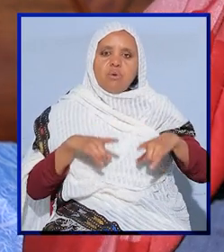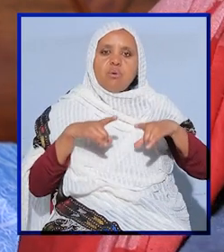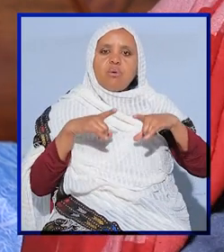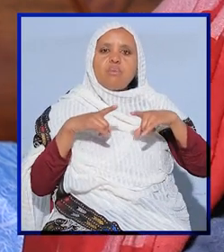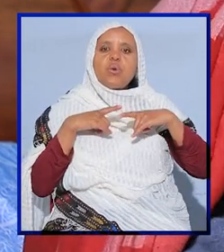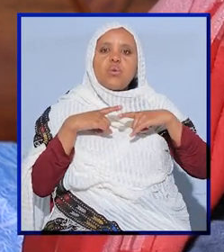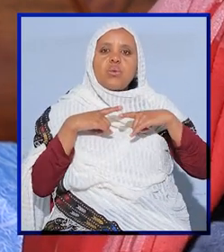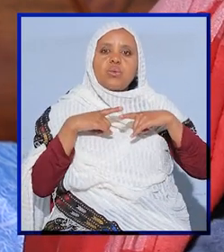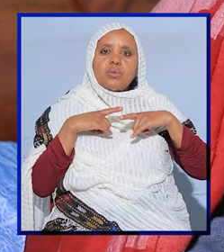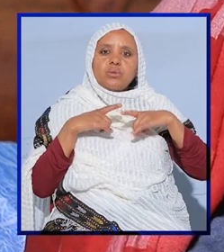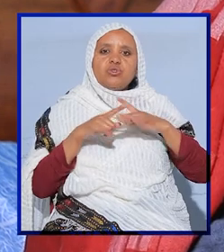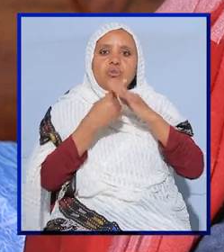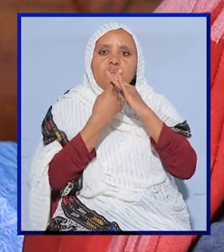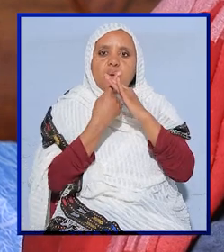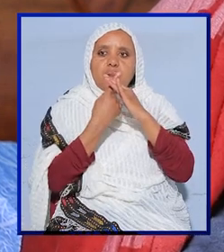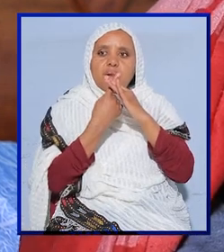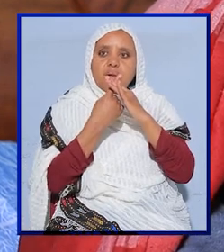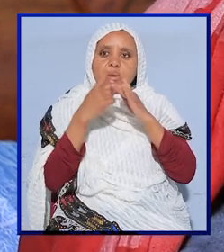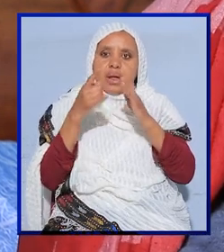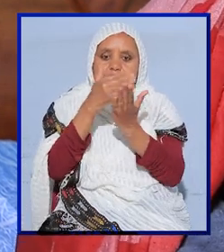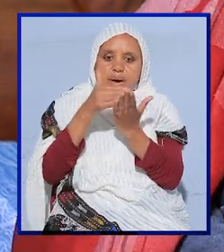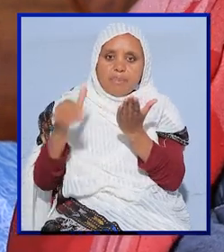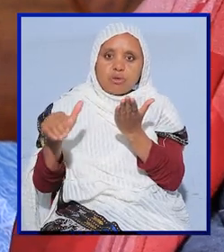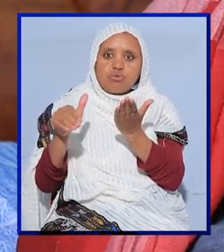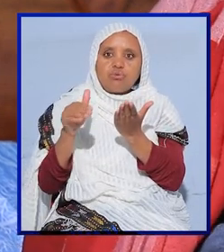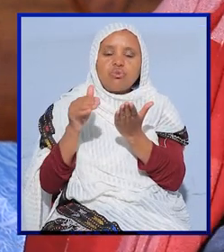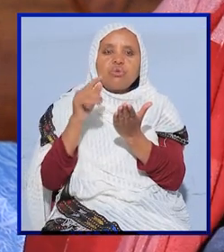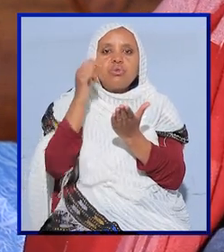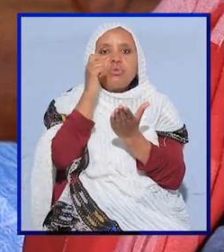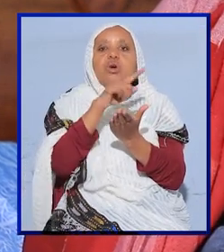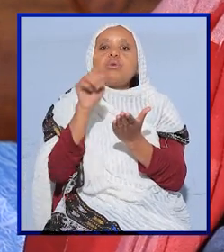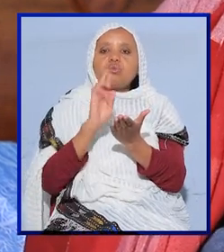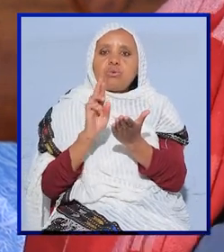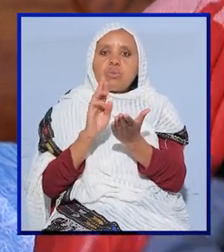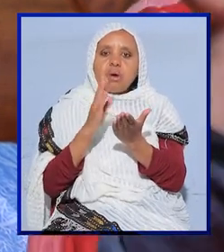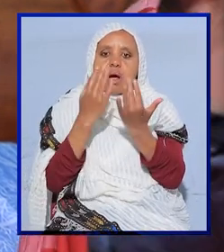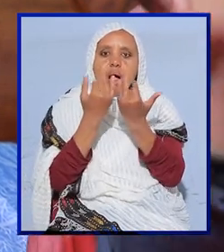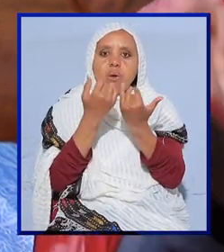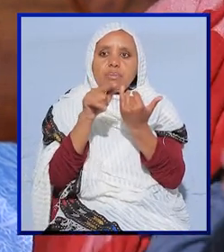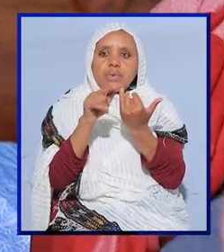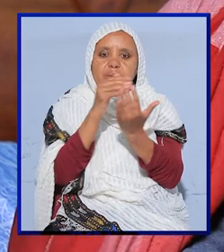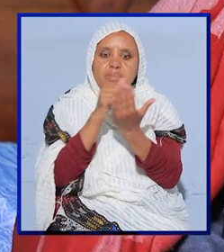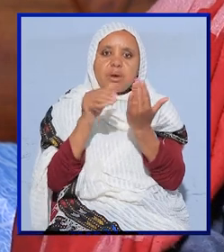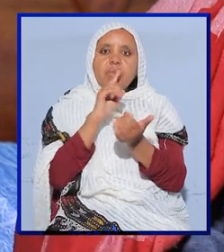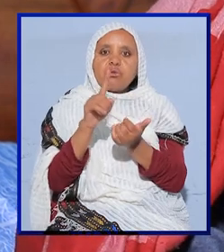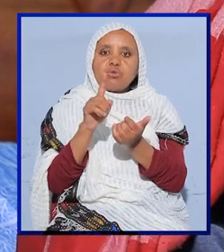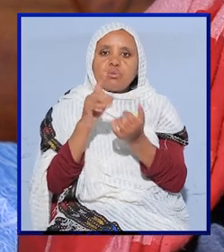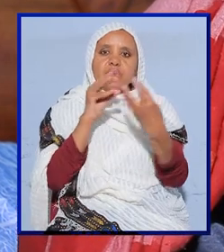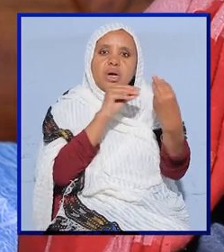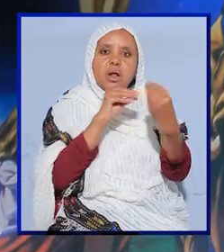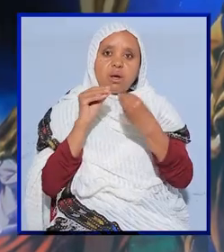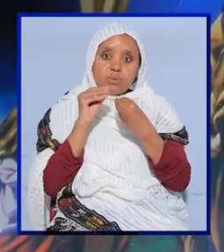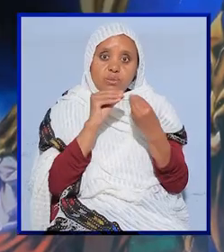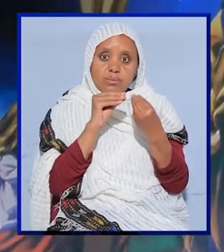በመብታቸው እየኖሩ ነው ይሄ ግማሹ የነሱ ነው ግማሹ አሁን በዚህ በግማሹ ነው